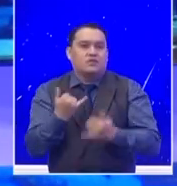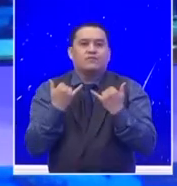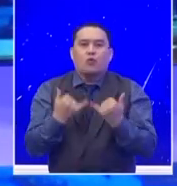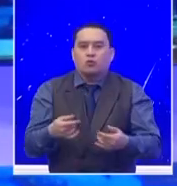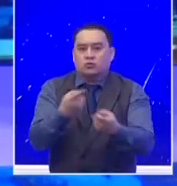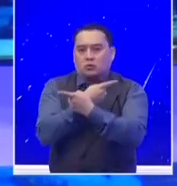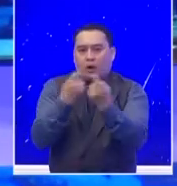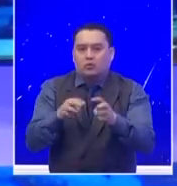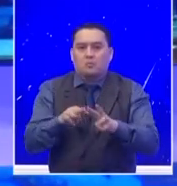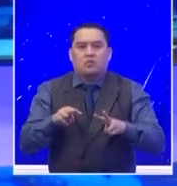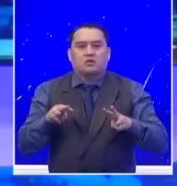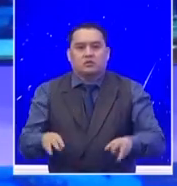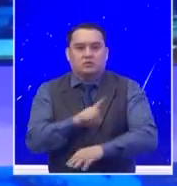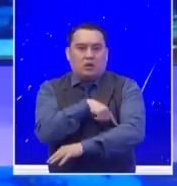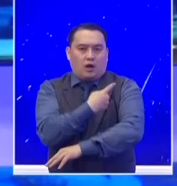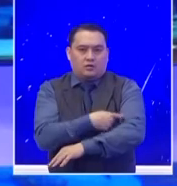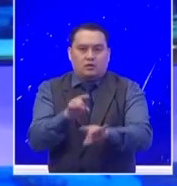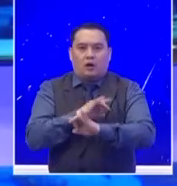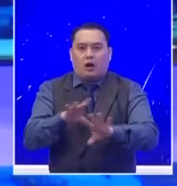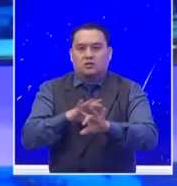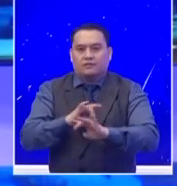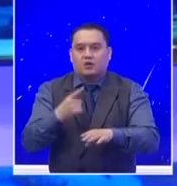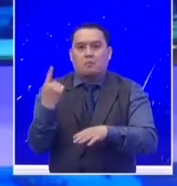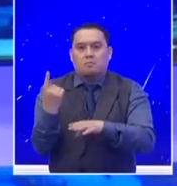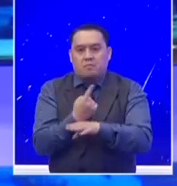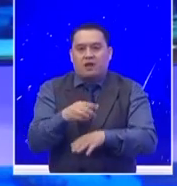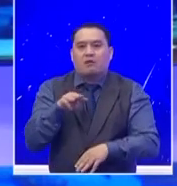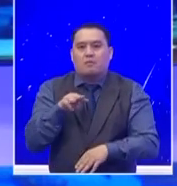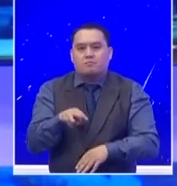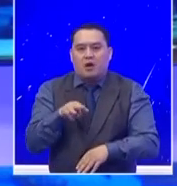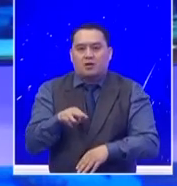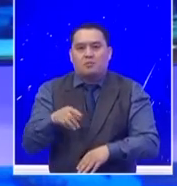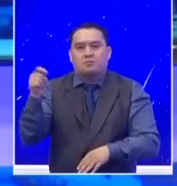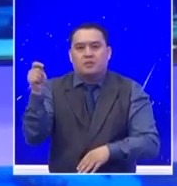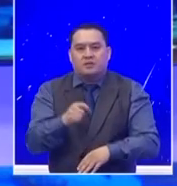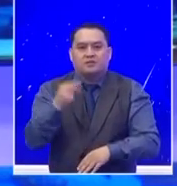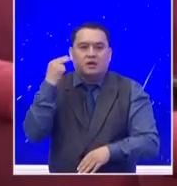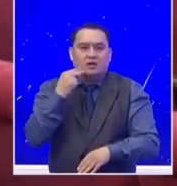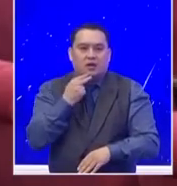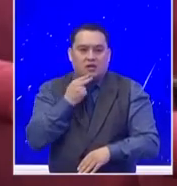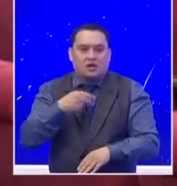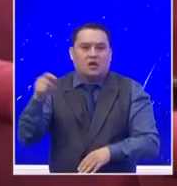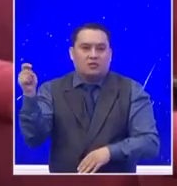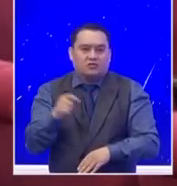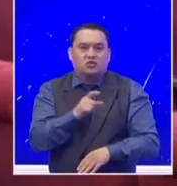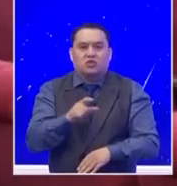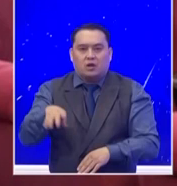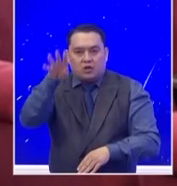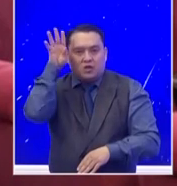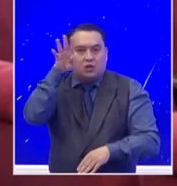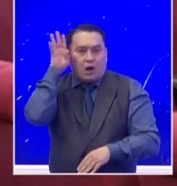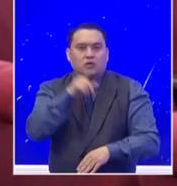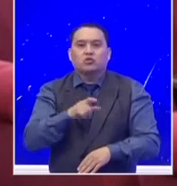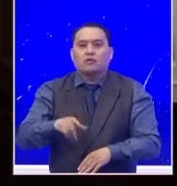Об этом сообщил министр здравоохранения Ельжан Биртанов. По его данным, с 1 марта прибывшие в Казахстан из Китая и